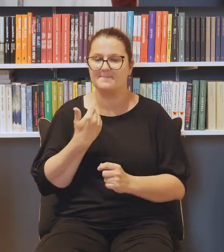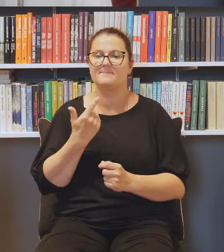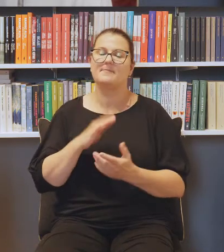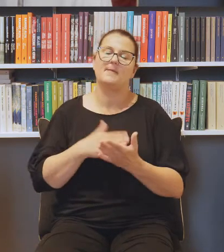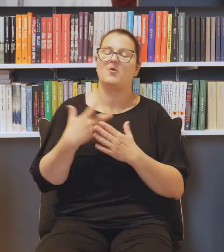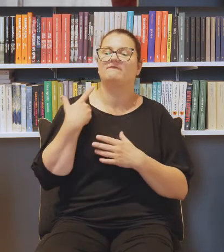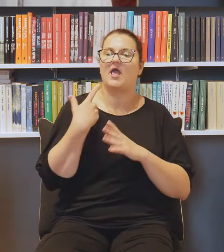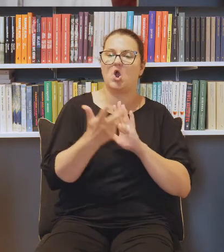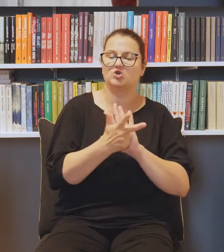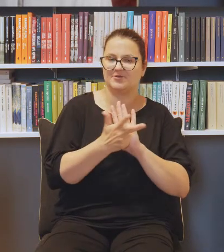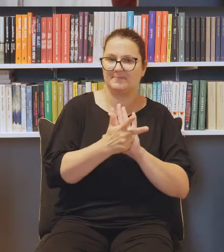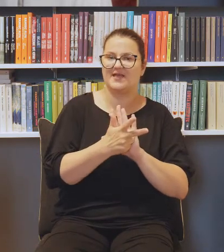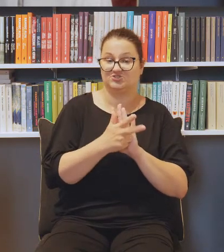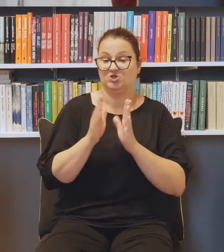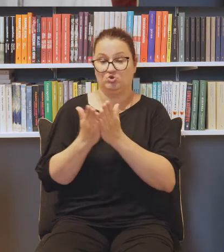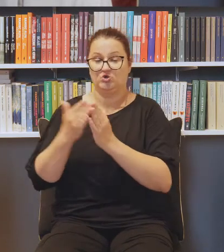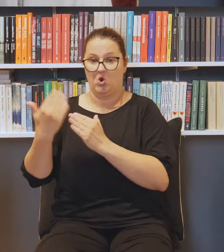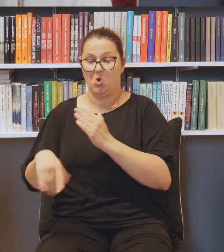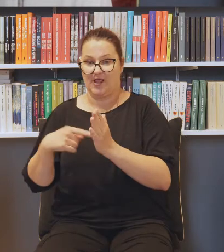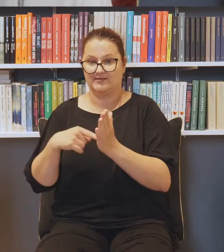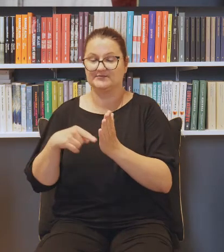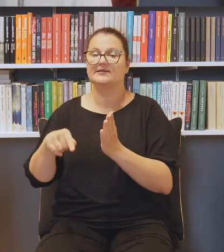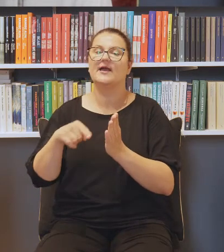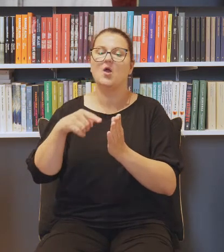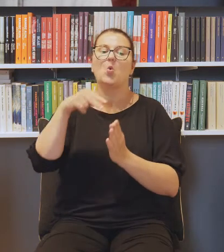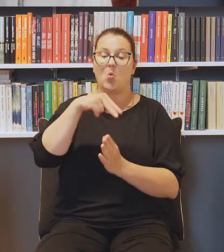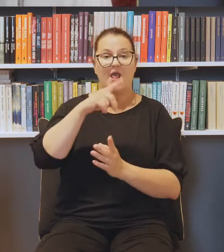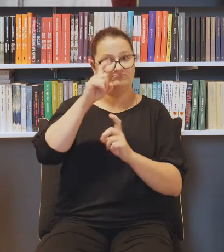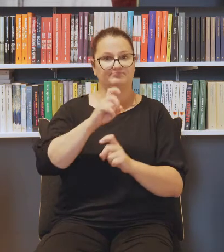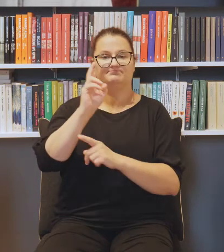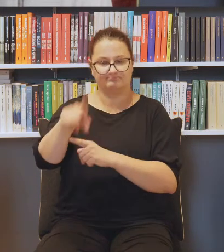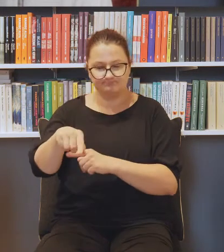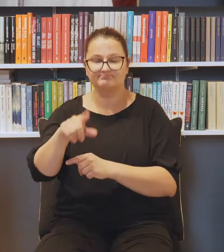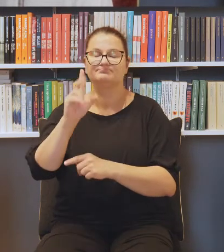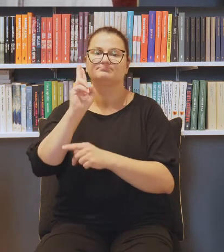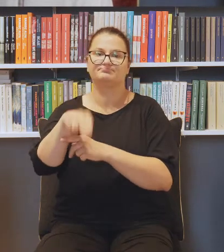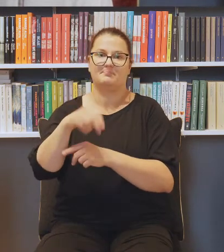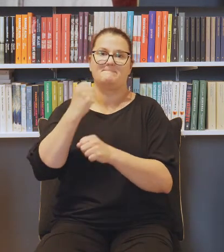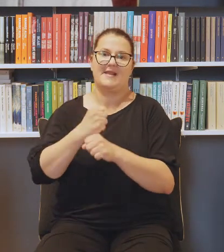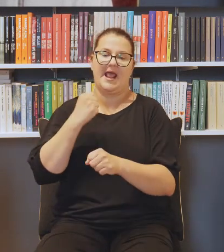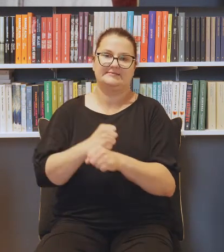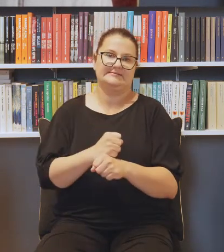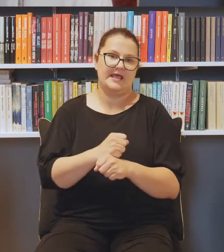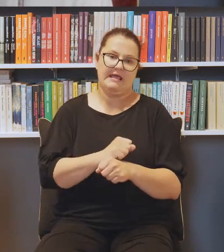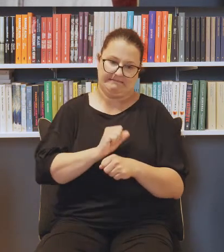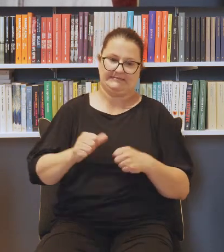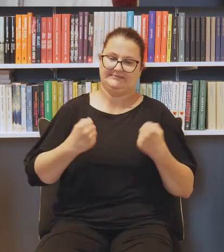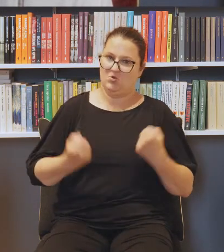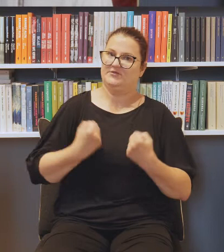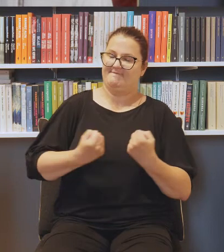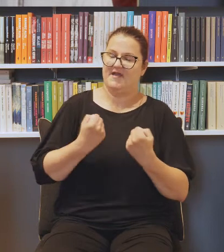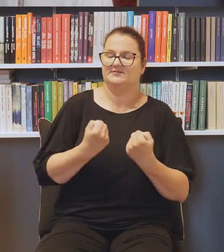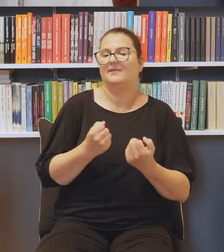tam 18 lat, kiedy książka się kończy, Ula zaczyna pracować, ma jakieś takie formy motywacji w sobie, na